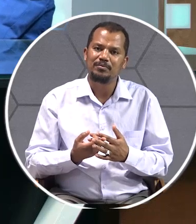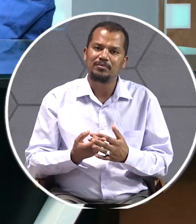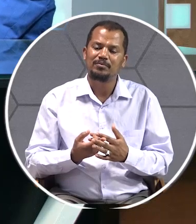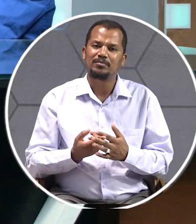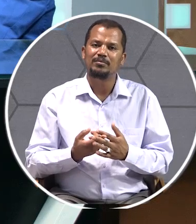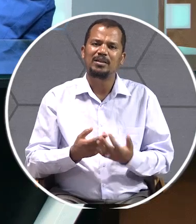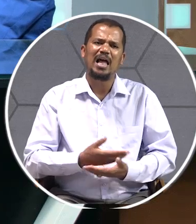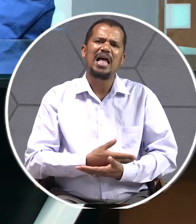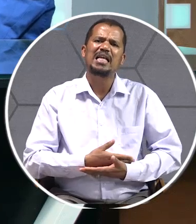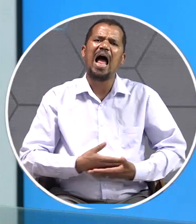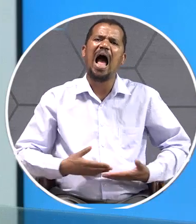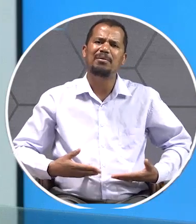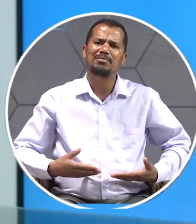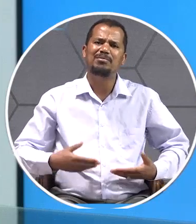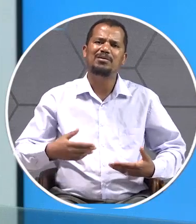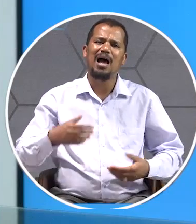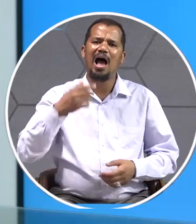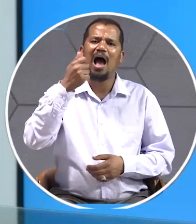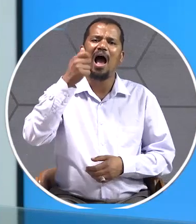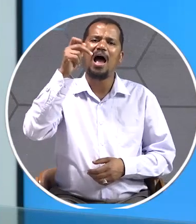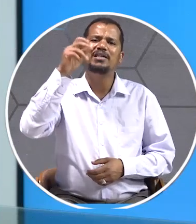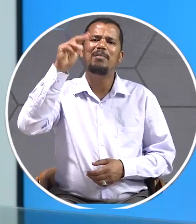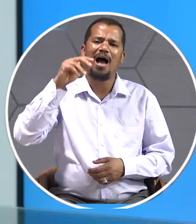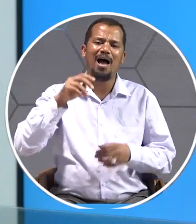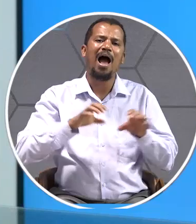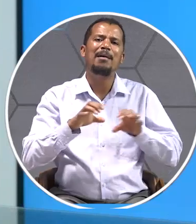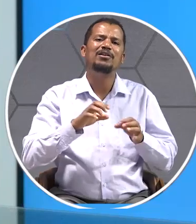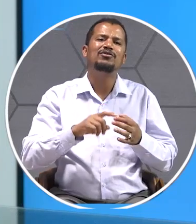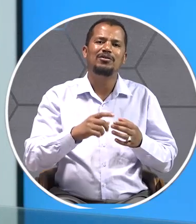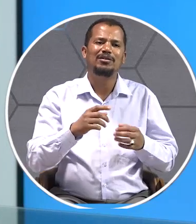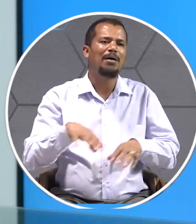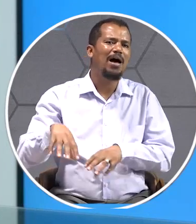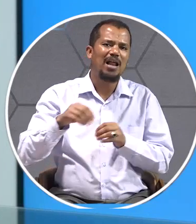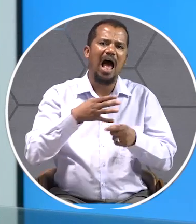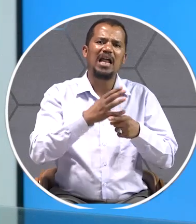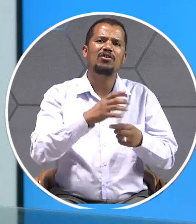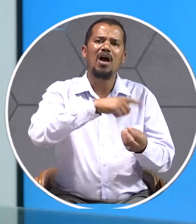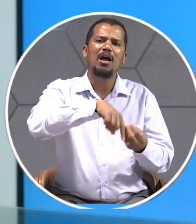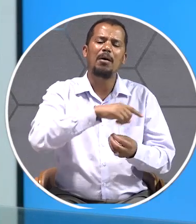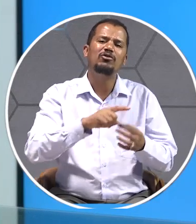የረሃብ አድማ እናርግ ተባለ። የተወሰኑ ተማሪዎች እንደዛ ሞከሩ 4 ኪሎ አካባቢ።